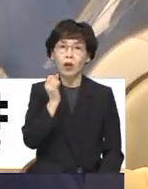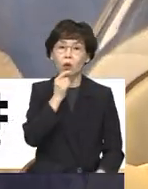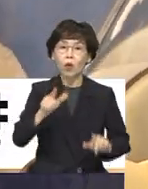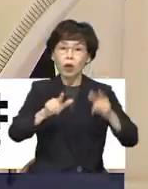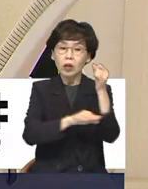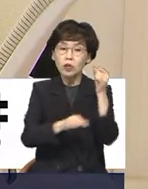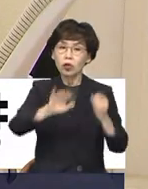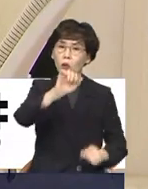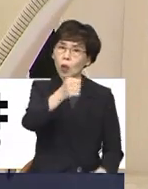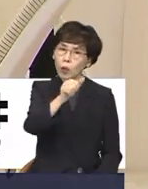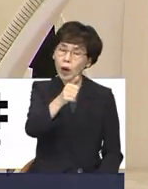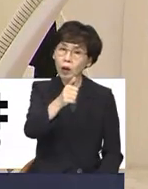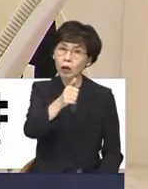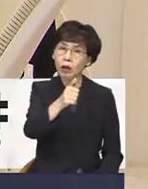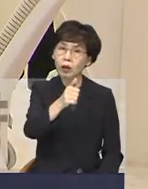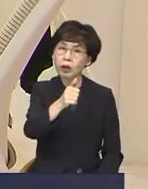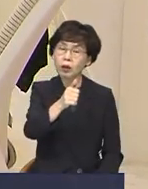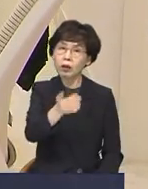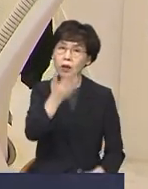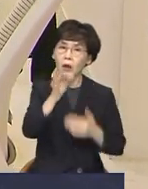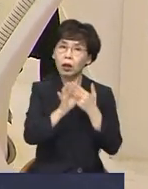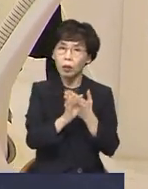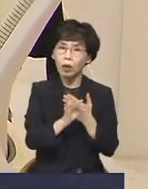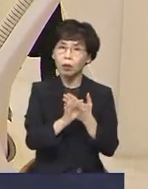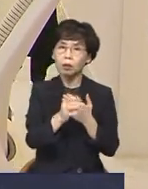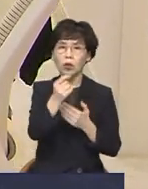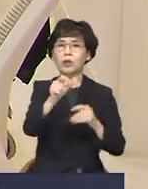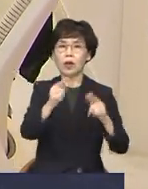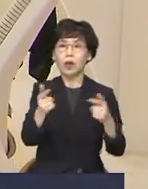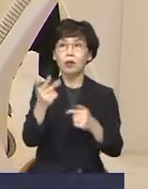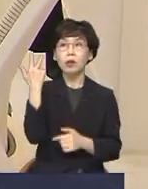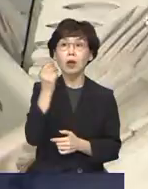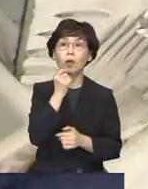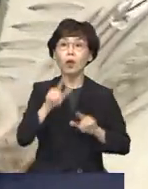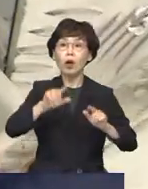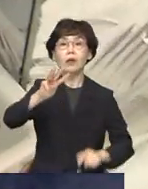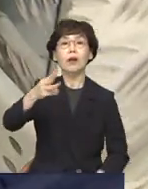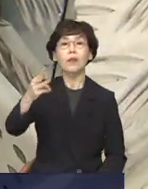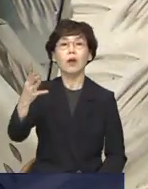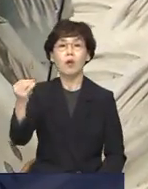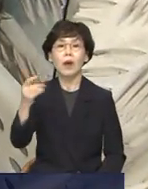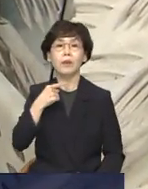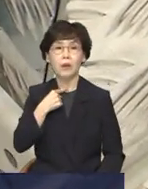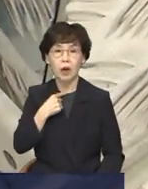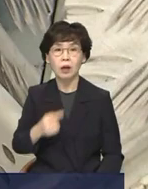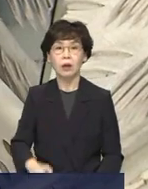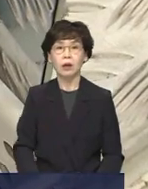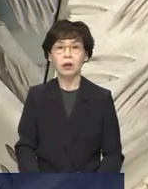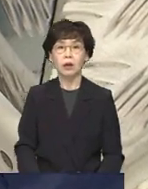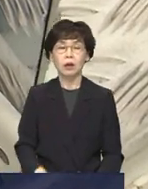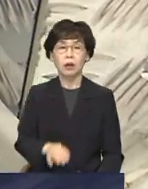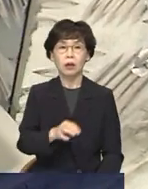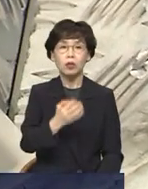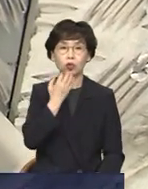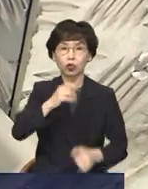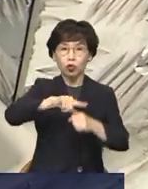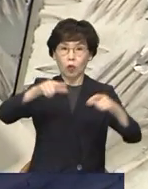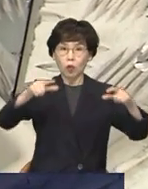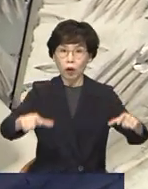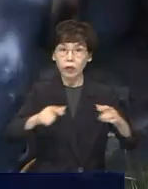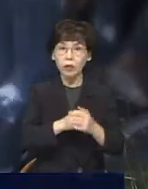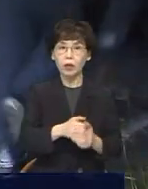기준 500명대면 적지 않은 수준으로 지난주 월요일엔 300명대였습니다. 지역별로는